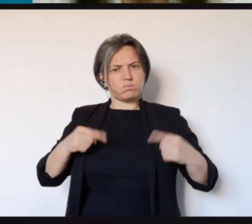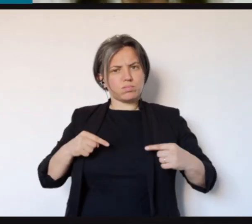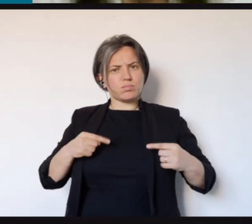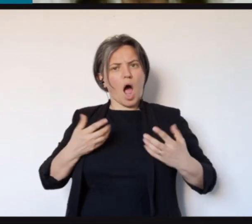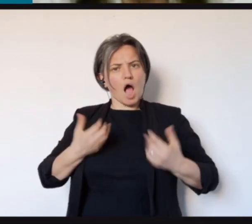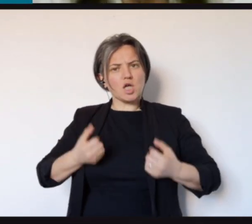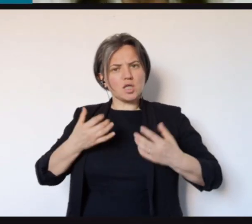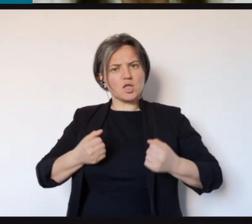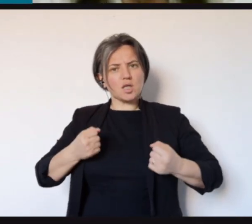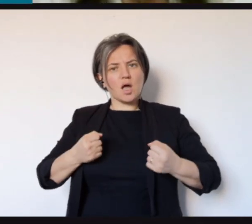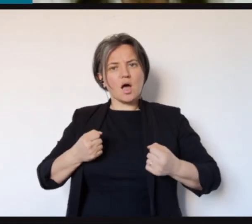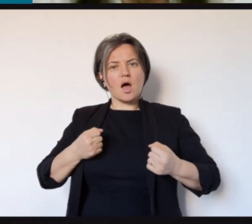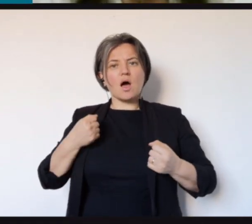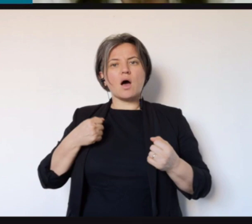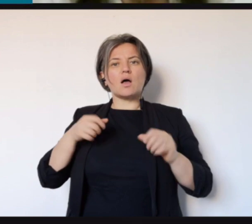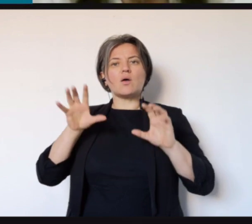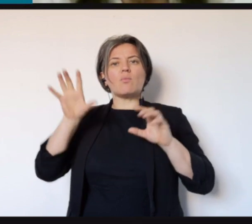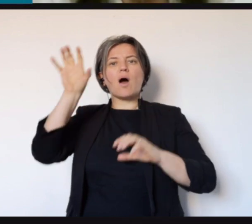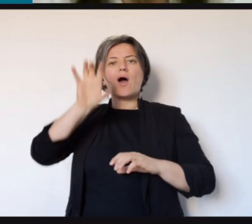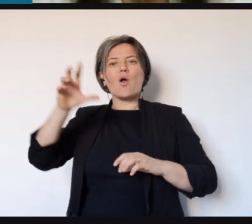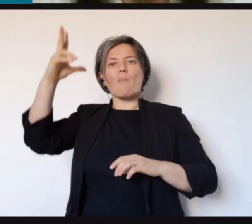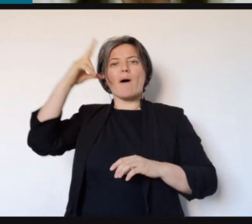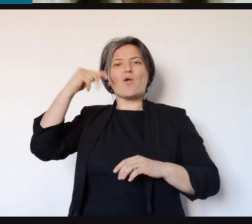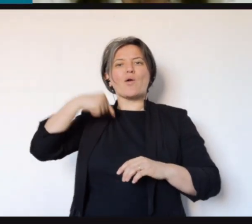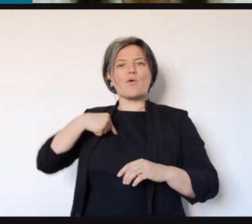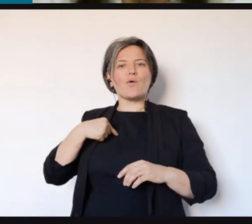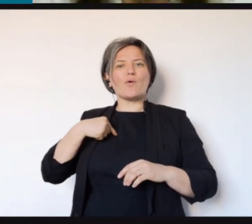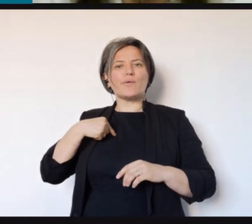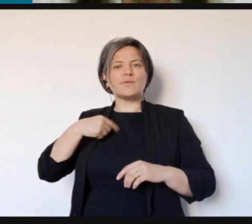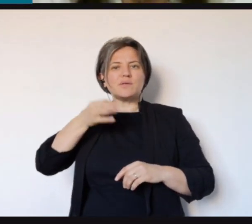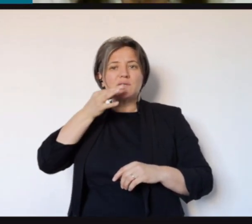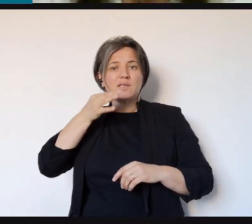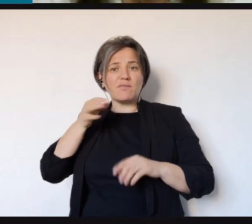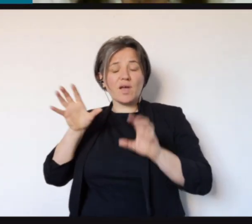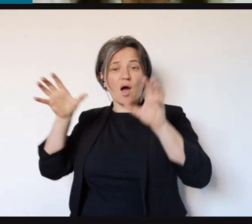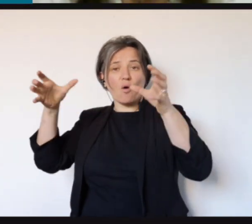viene riconosciuto, praticamente l'Europa crolla.